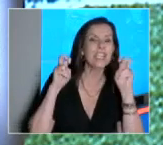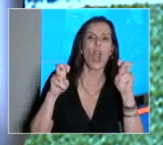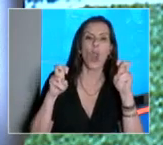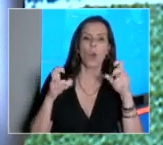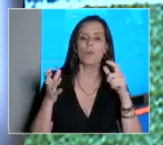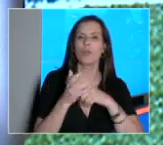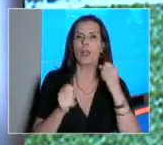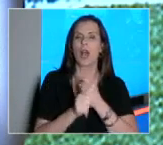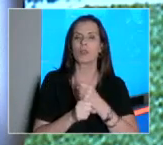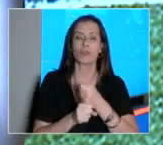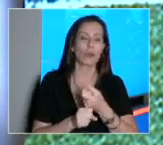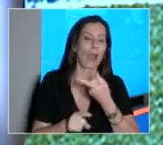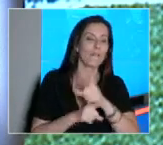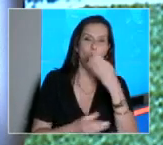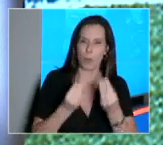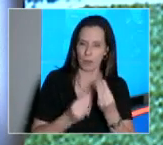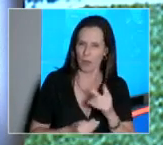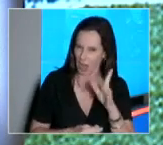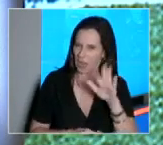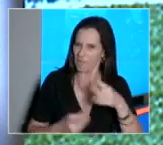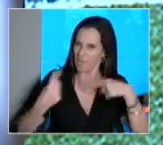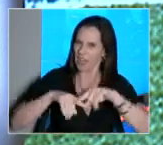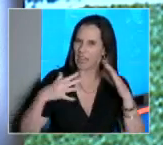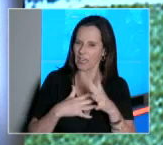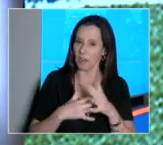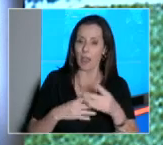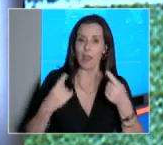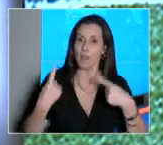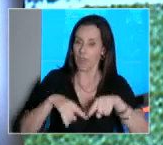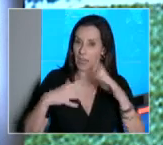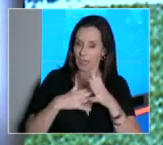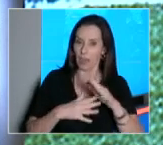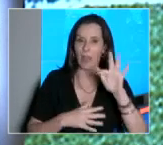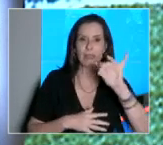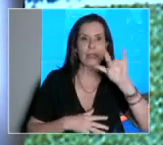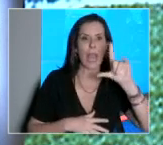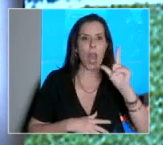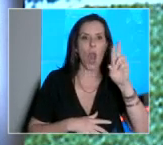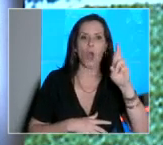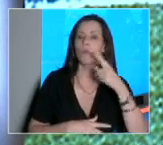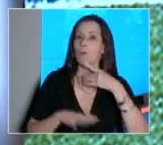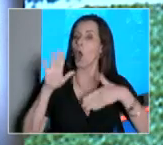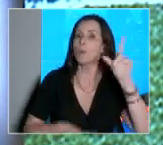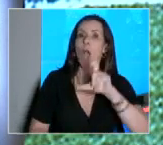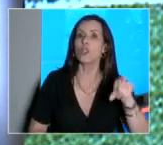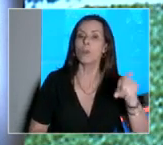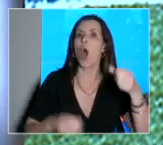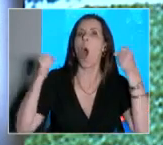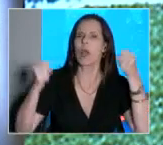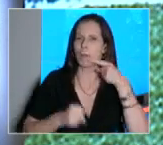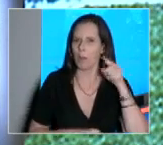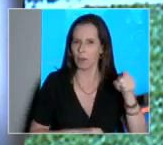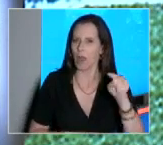האירוע לעבירות מין ומה לא. הייתה גם ועדת חקירה, ועדת טיילור, וזו גם הטילה את מרבית האשמה